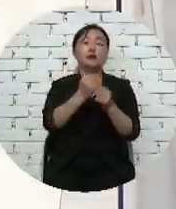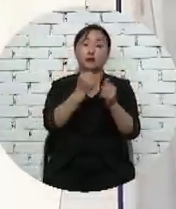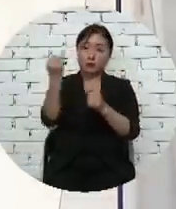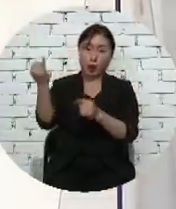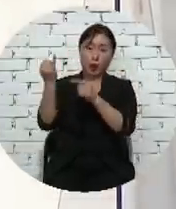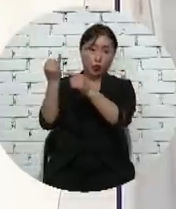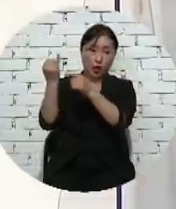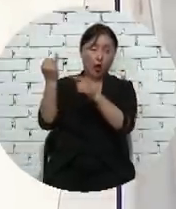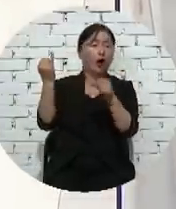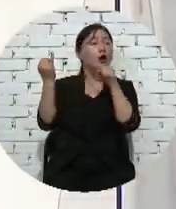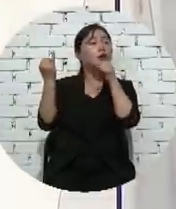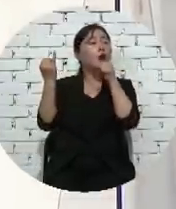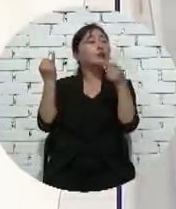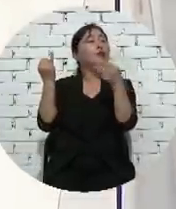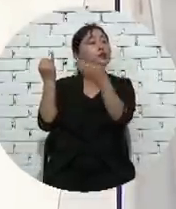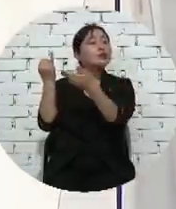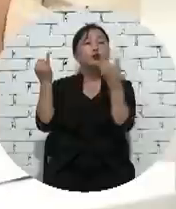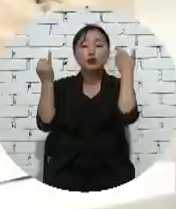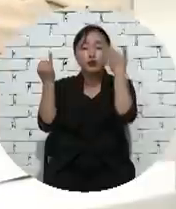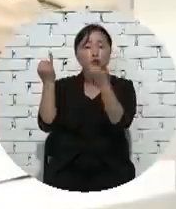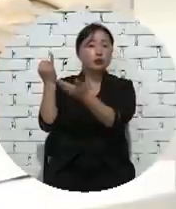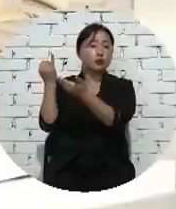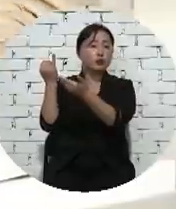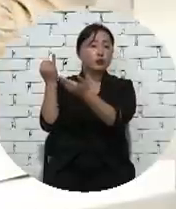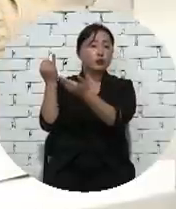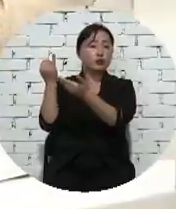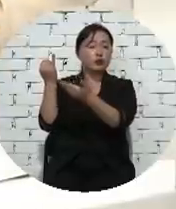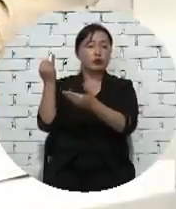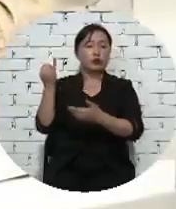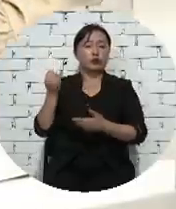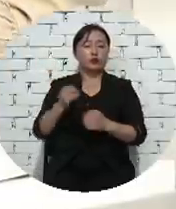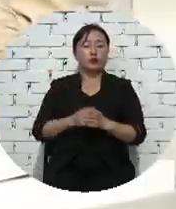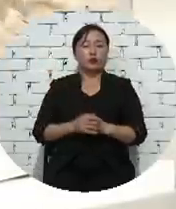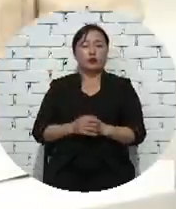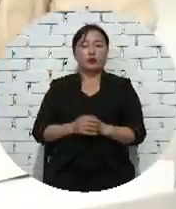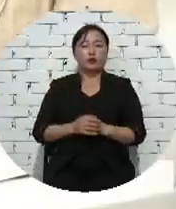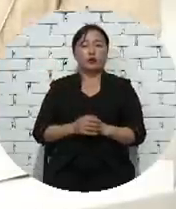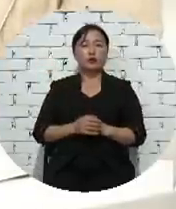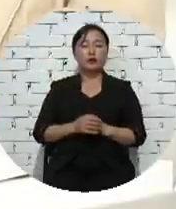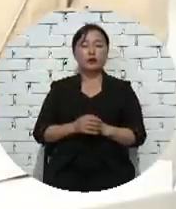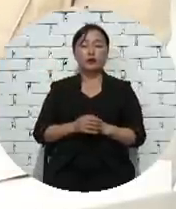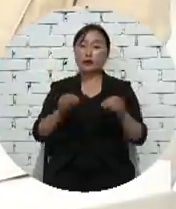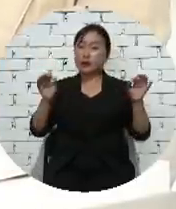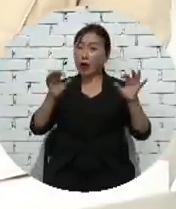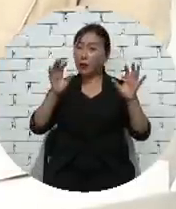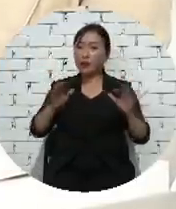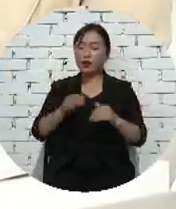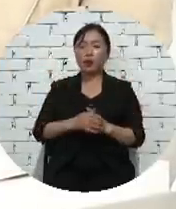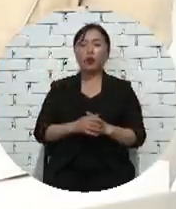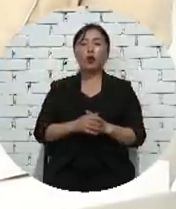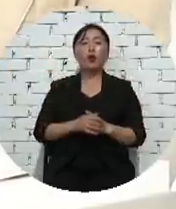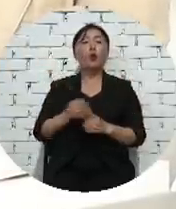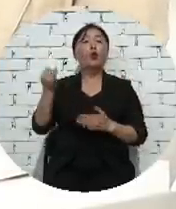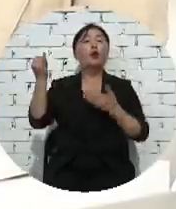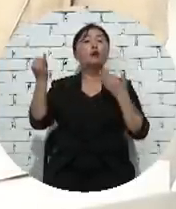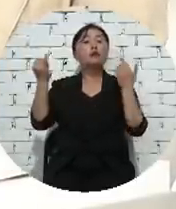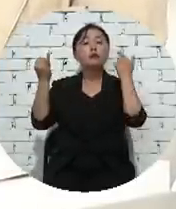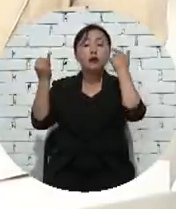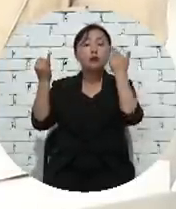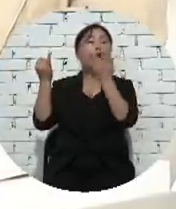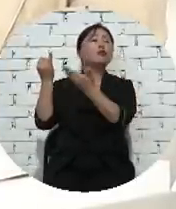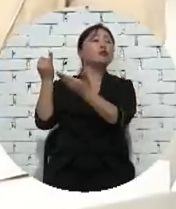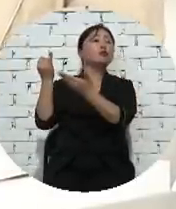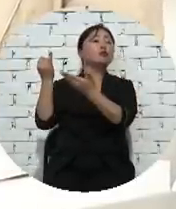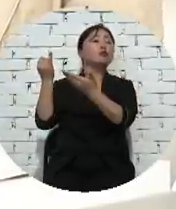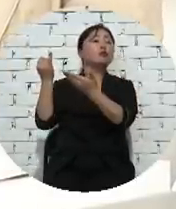네. 인터뷰 나는 줄리가 이게 뭐 인터뷰라는 이런... 게 약속하고 아니, 한 것이 아니고 네, 잠깐만요. 네. 전화가 그 인터뷰는... 와서 본인도 실수해서